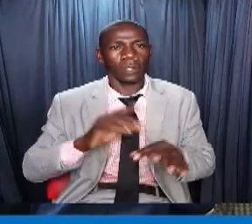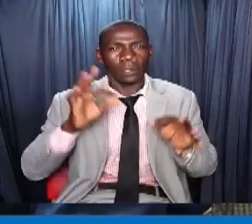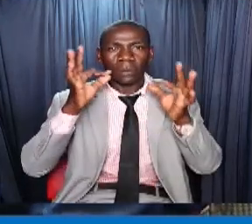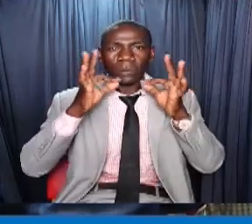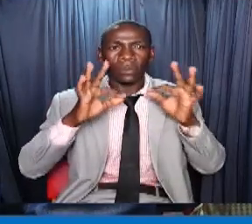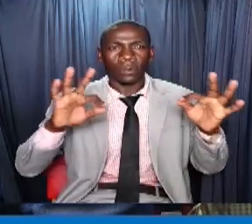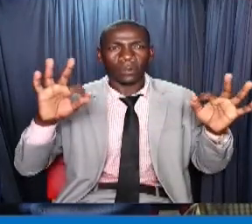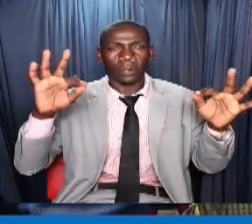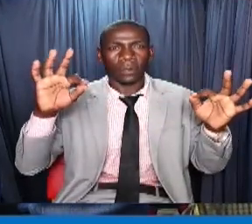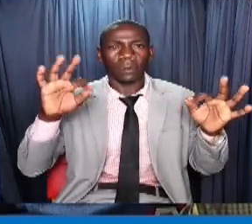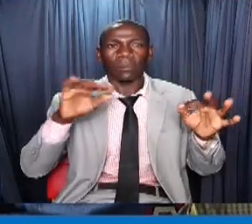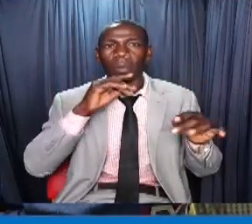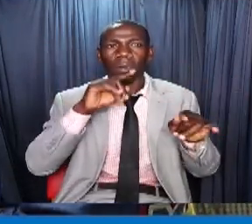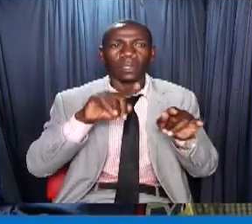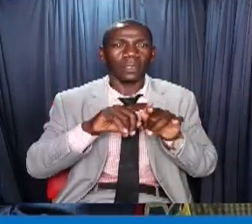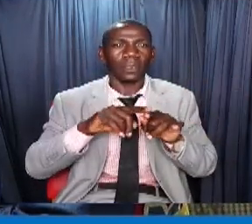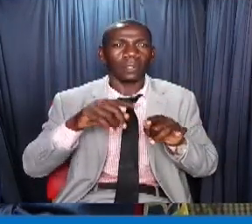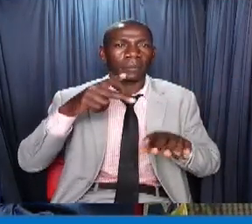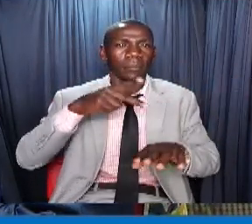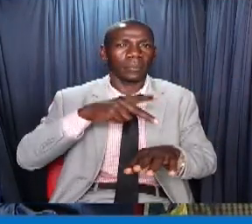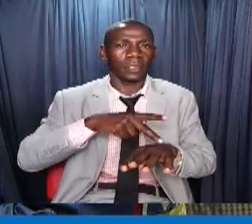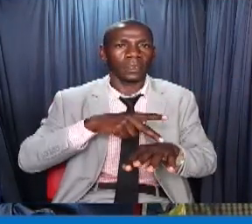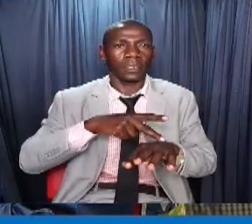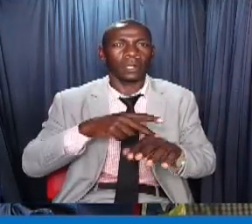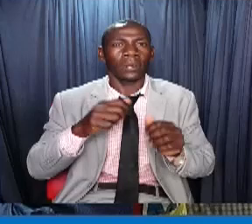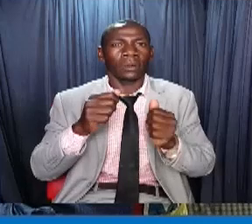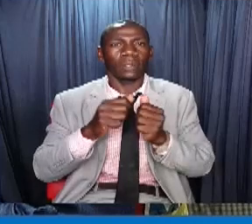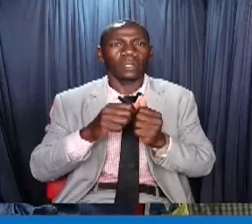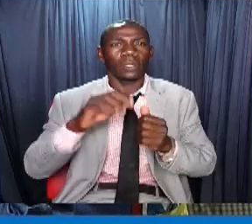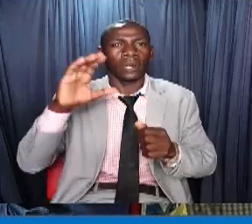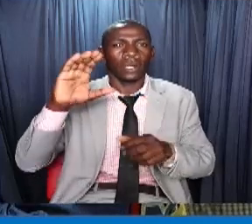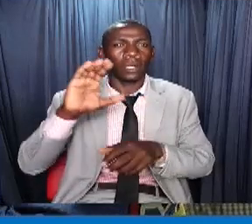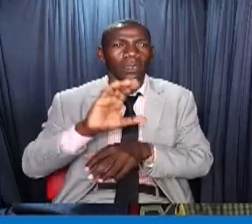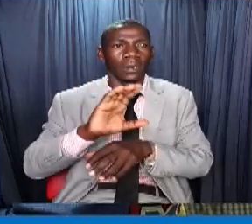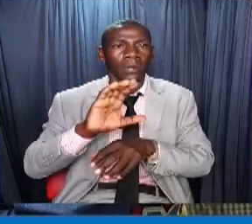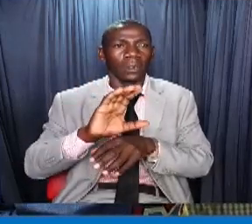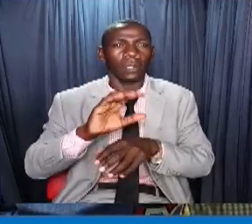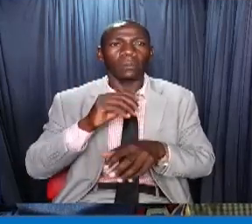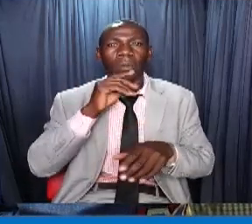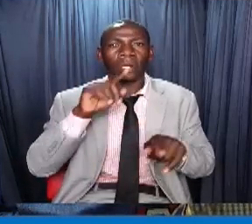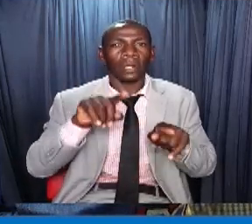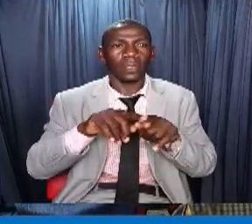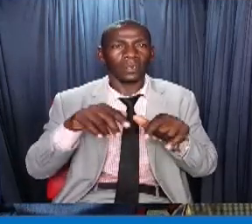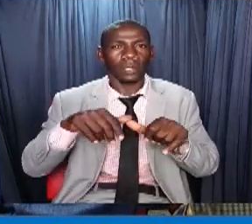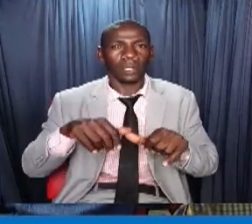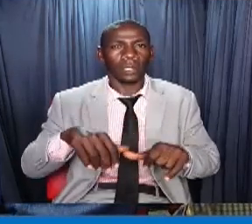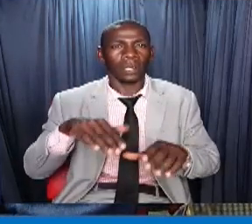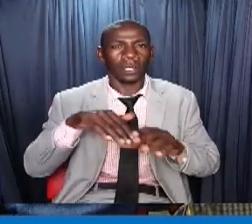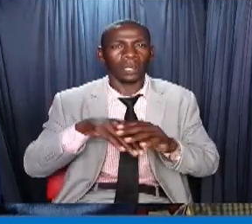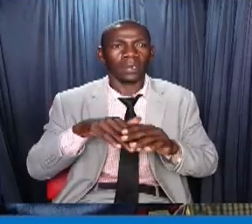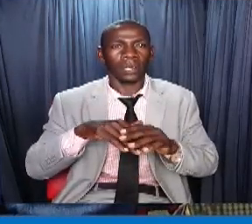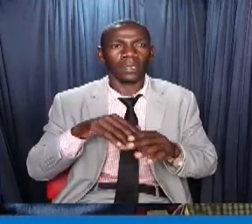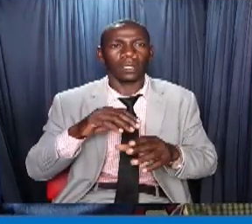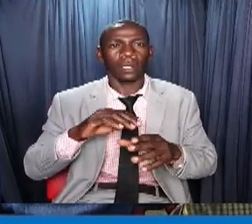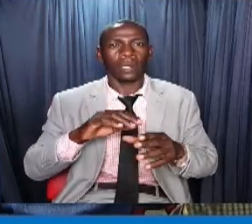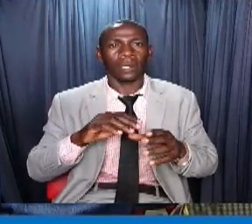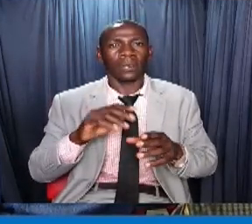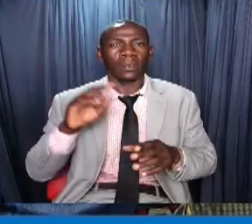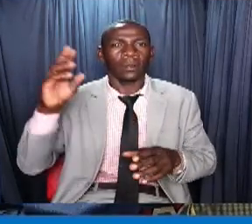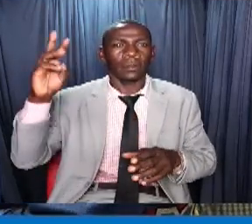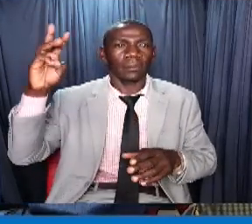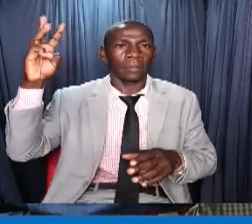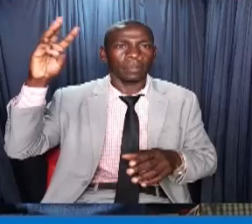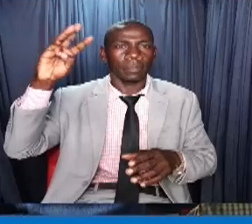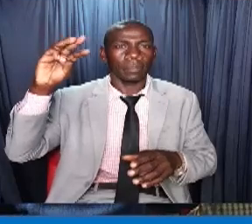ndugu Peter Otinget na dada Karo Mkimba. Ndugu anaishi na buti Mkono katika gatuzi la Ibanda